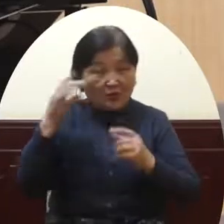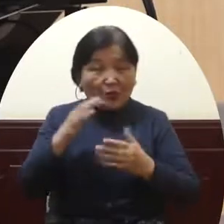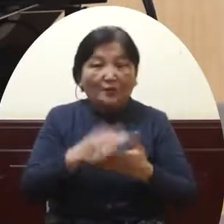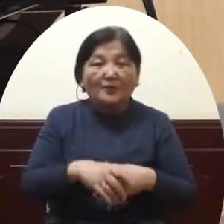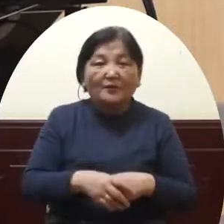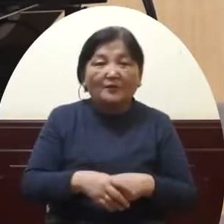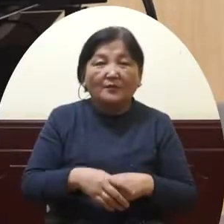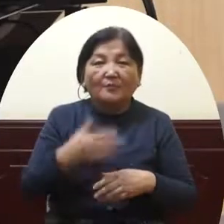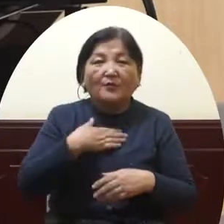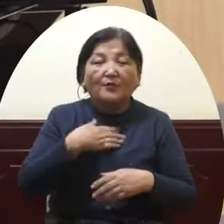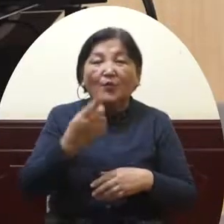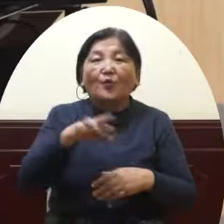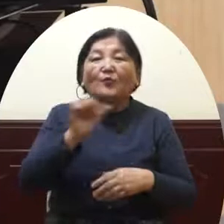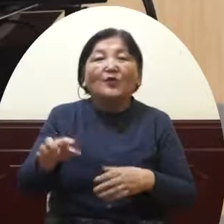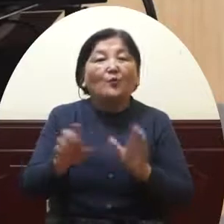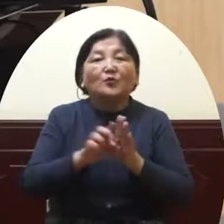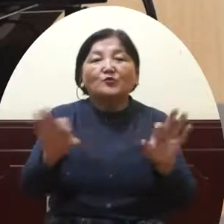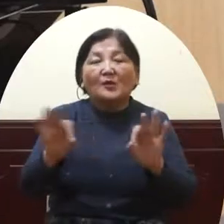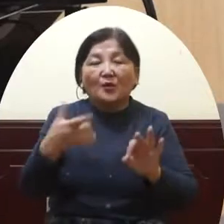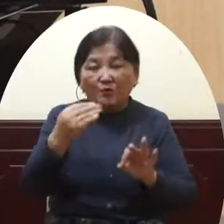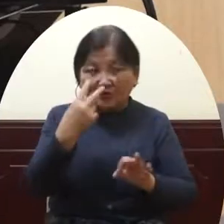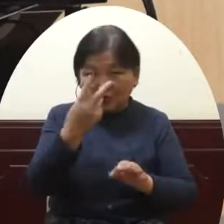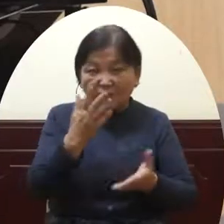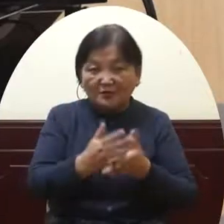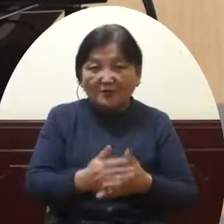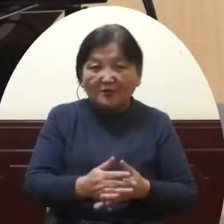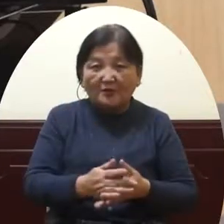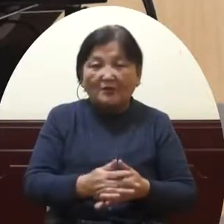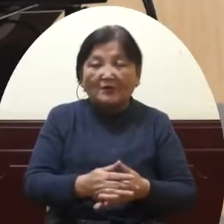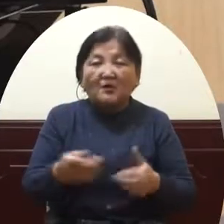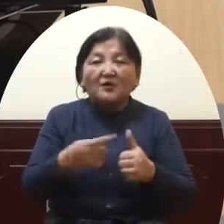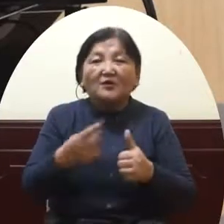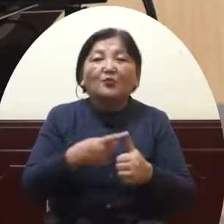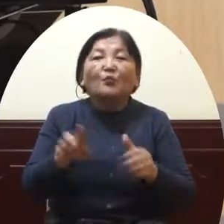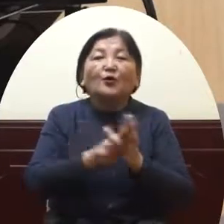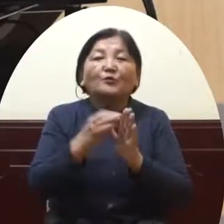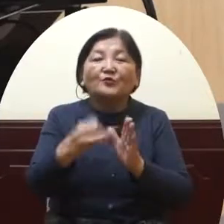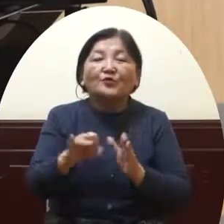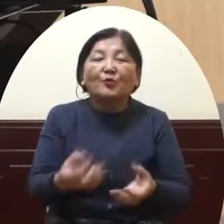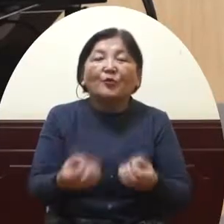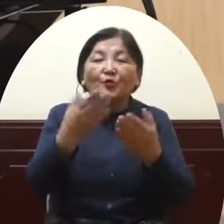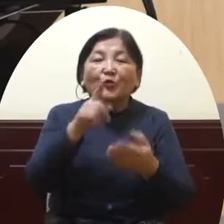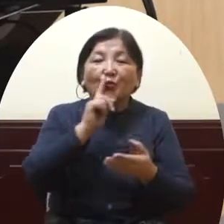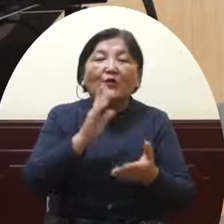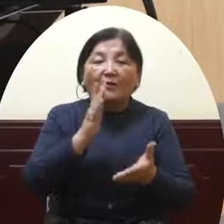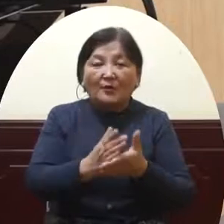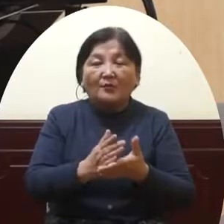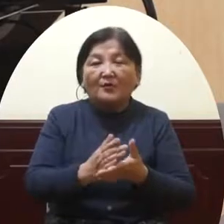Тэгэхээр би бол хувьдаа энэ бол боломжгүй зүйл гэж бодож байгаа. А гэтэл хин энийг боломжтой болгох гээд байгаа гэхээр нилээдгүй